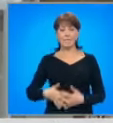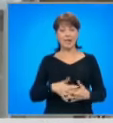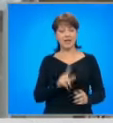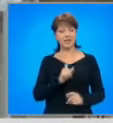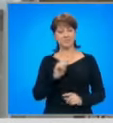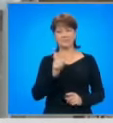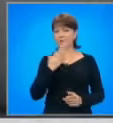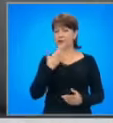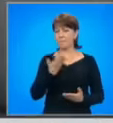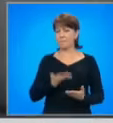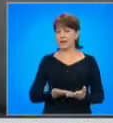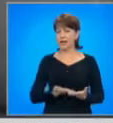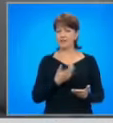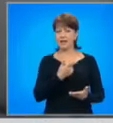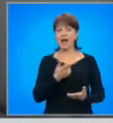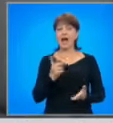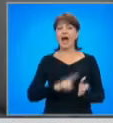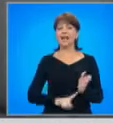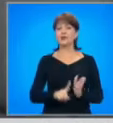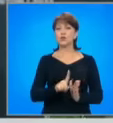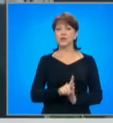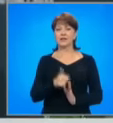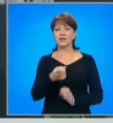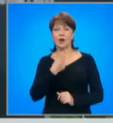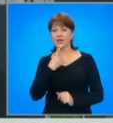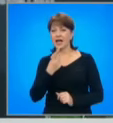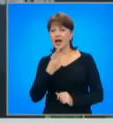да признаят резултатите от референдумите, заяви Джо Байден.